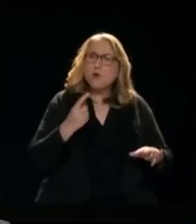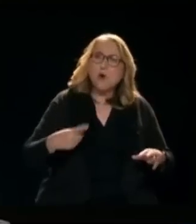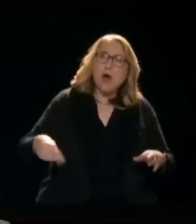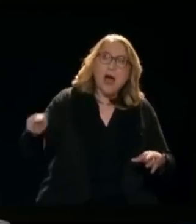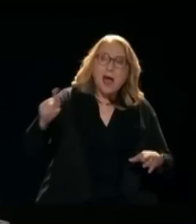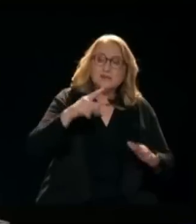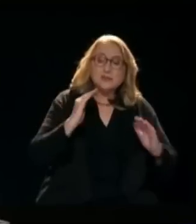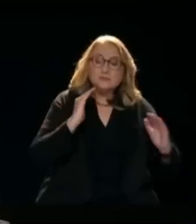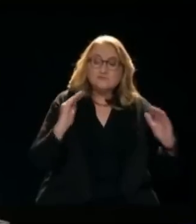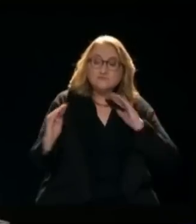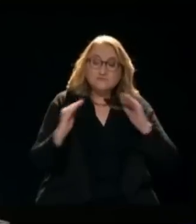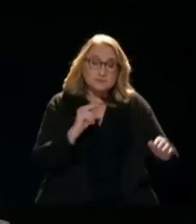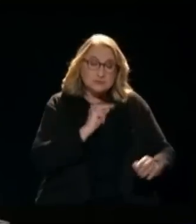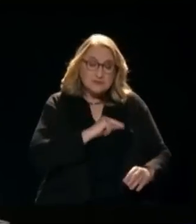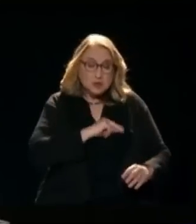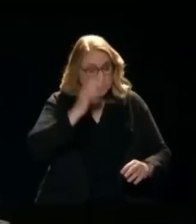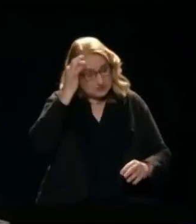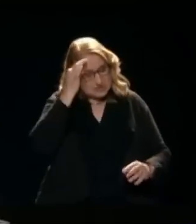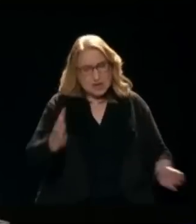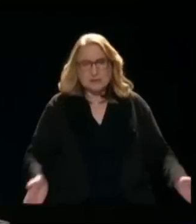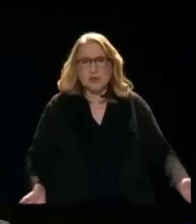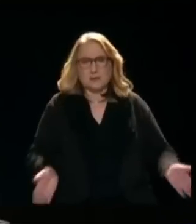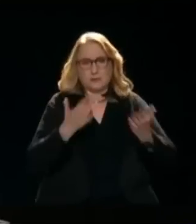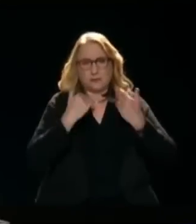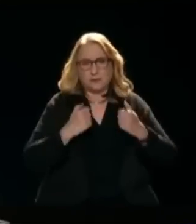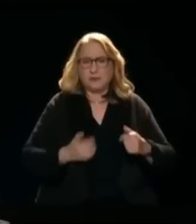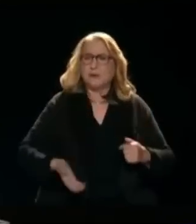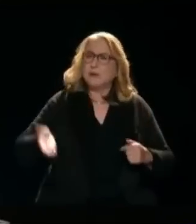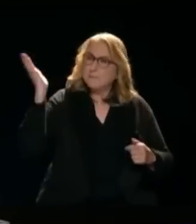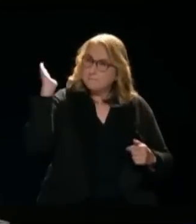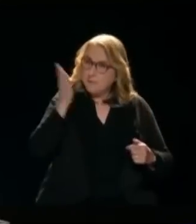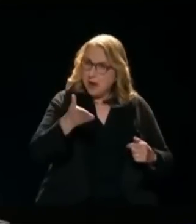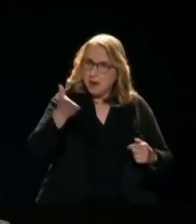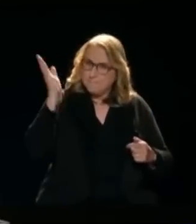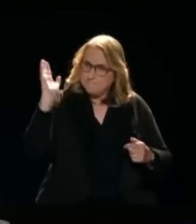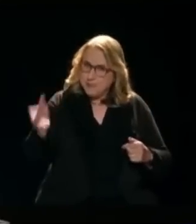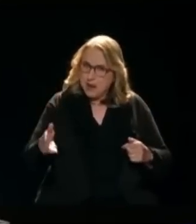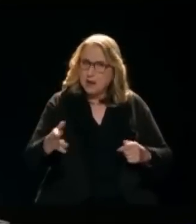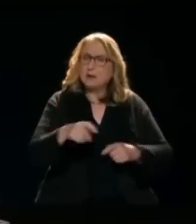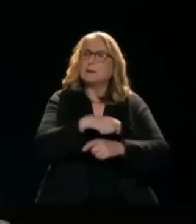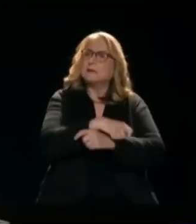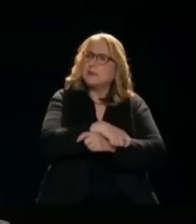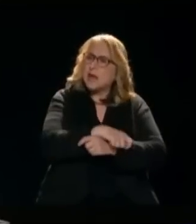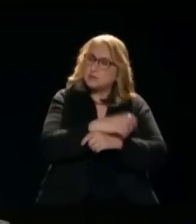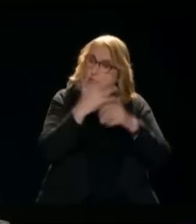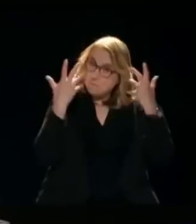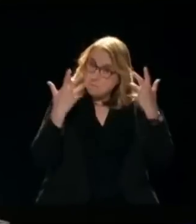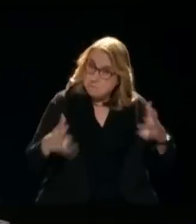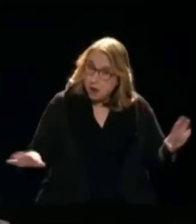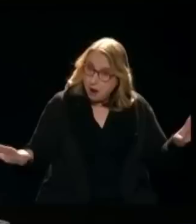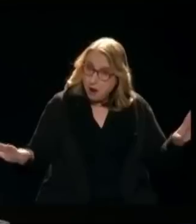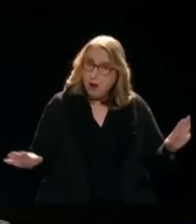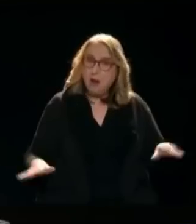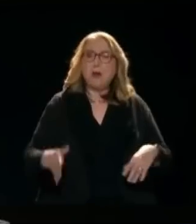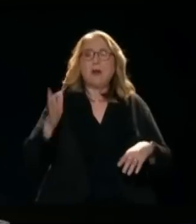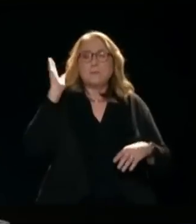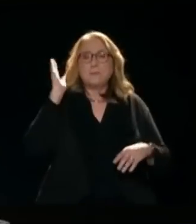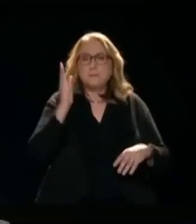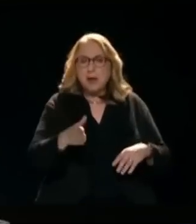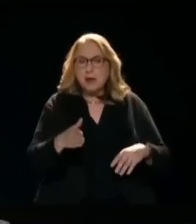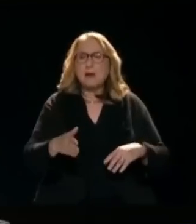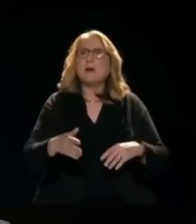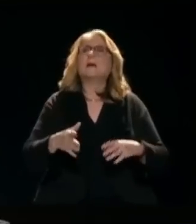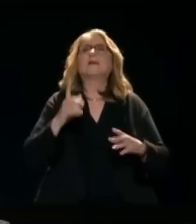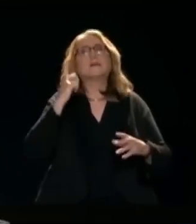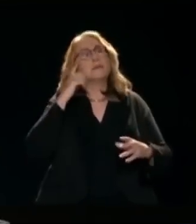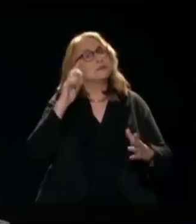συμφέρον. Καταδικάστηκαν, τελεσιδίκησαν, έφαγαν φυλακίσεις ή οτιδήποτε με οποιαδήποτε απόφαση της γαλλικής δικαιοσύνης.